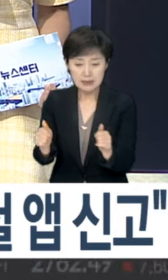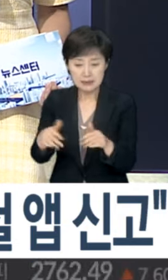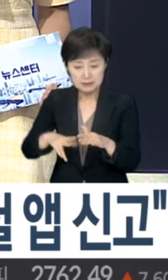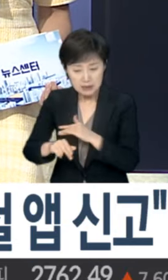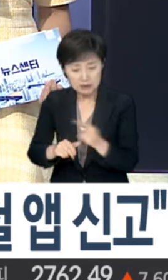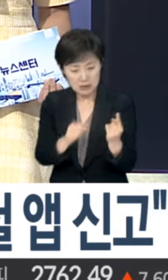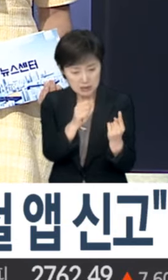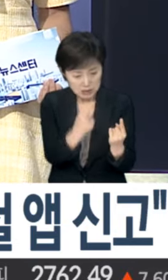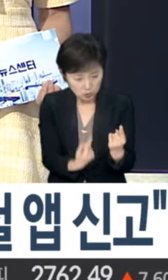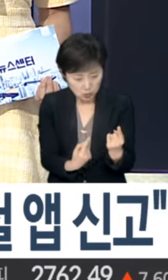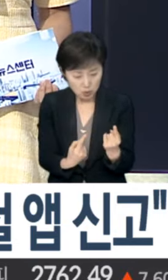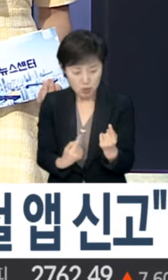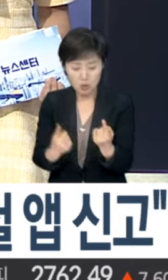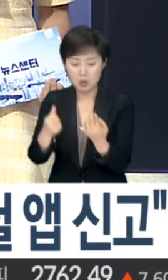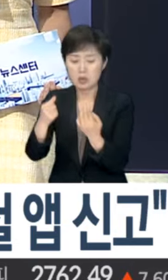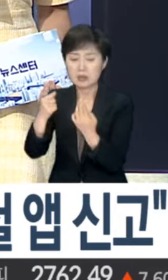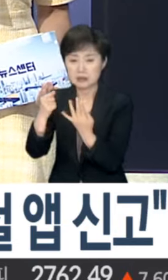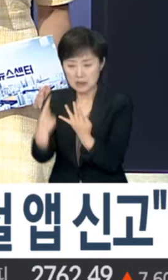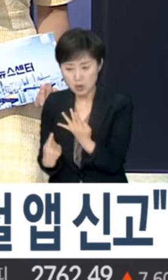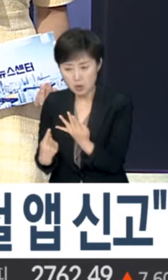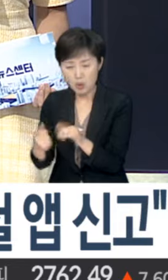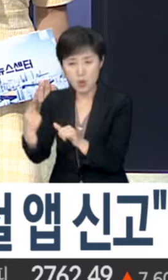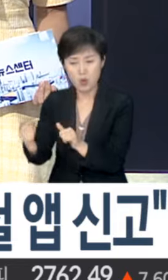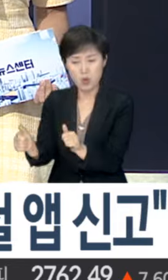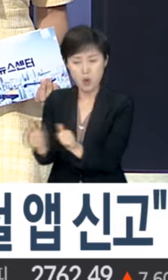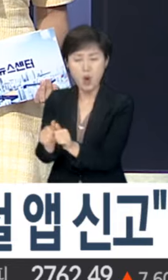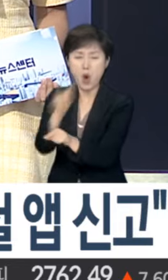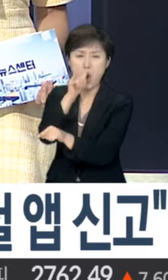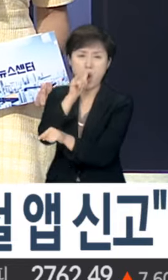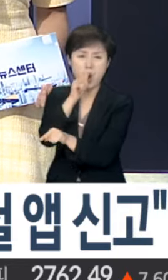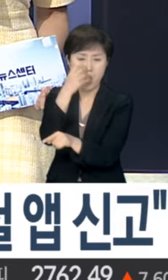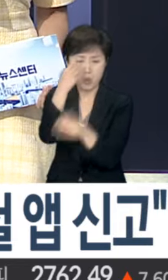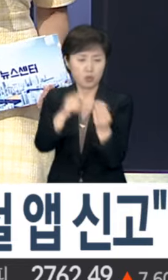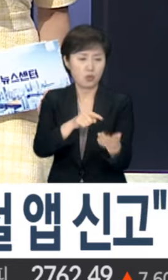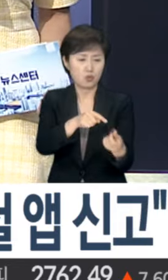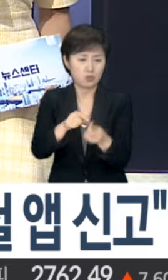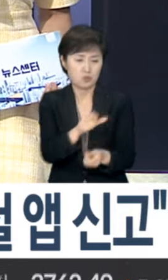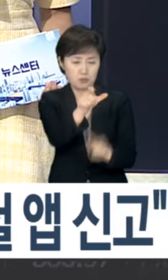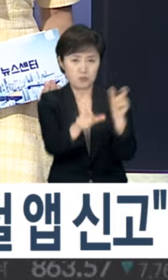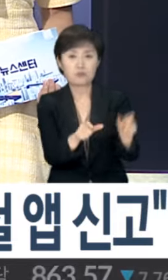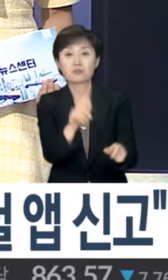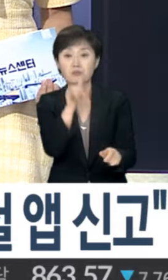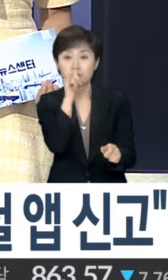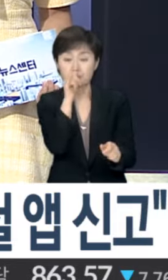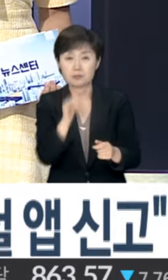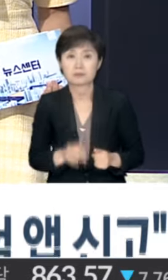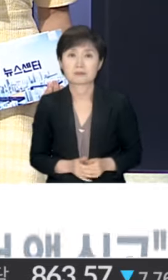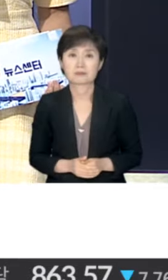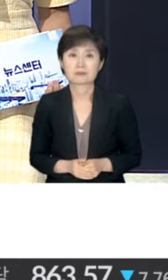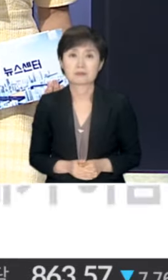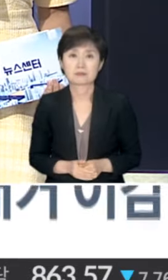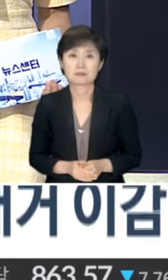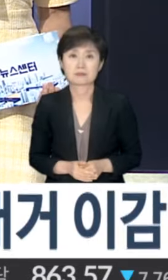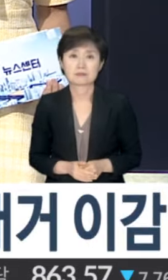1호선과 4호선, 5호선에서도 문제의 남성을 봤다는 목격담이 나오기도 했습니다.